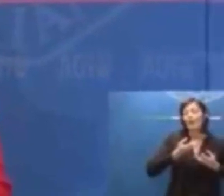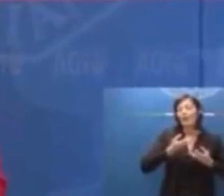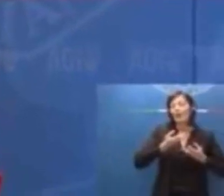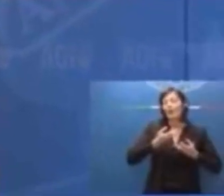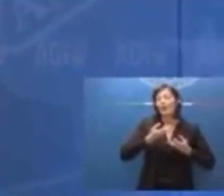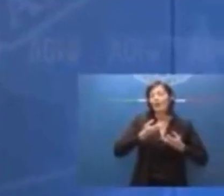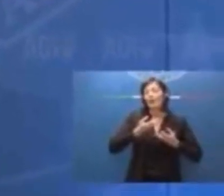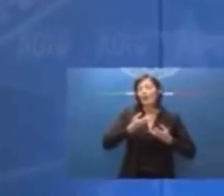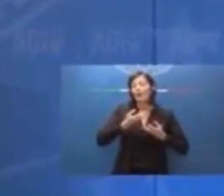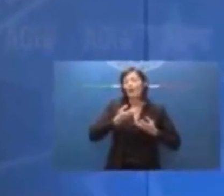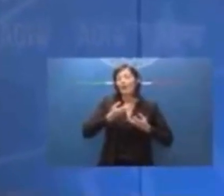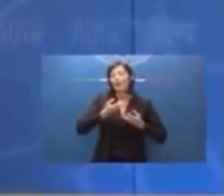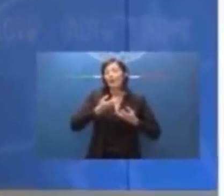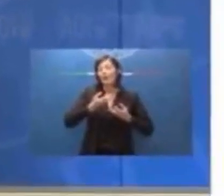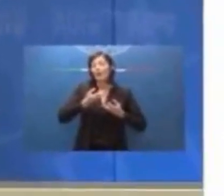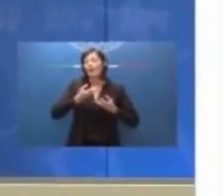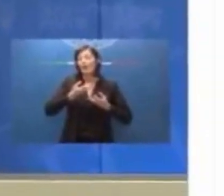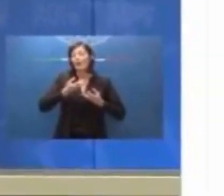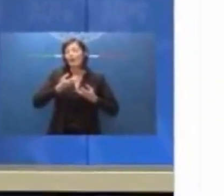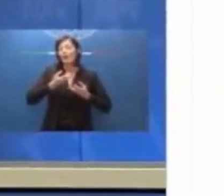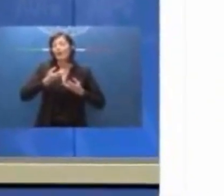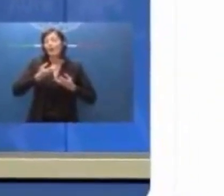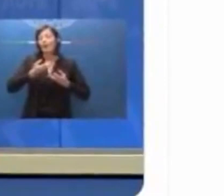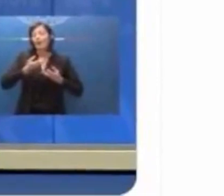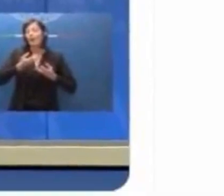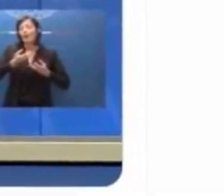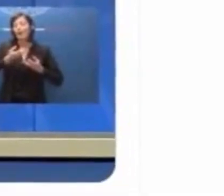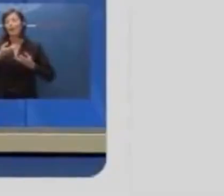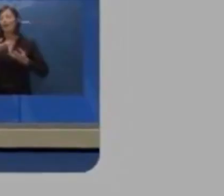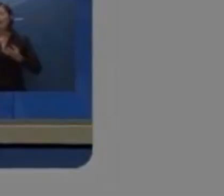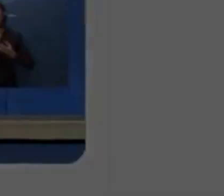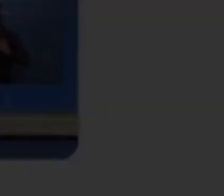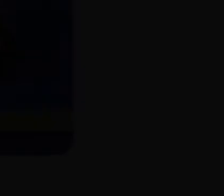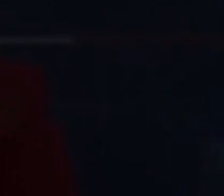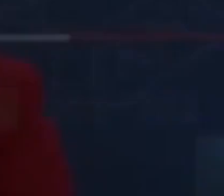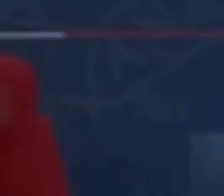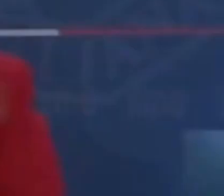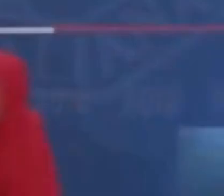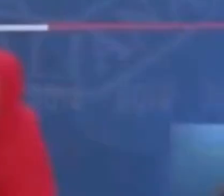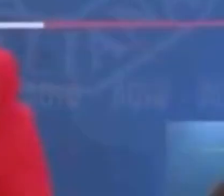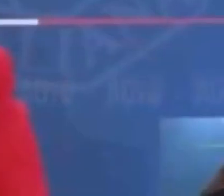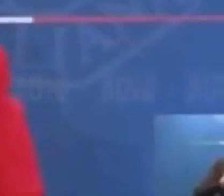La giornalista milanese ha commentato il video della conferenza stampa di martedì a Palazzo Chigi.